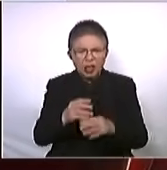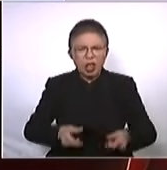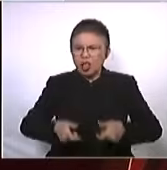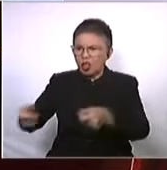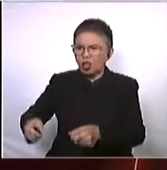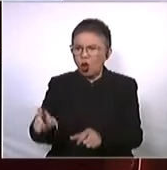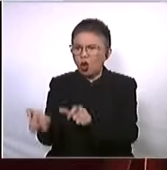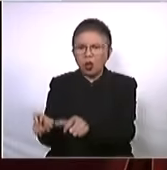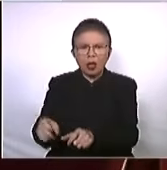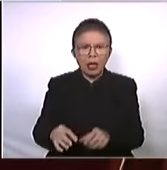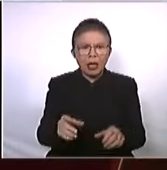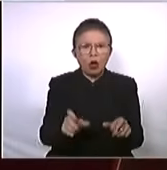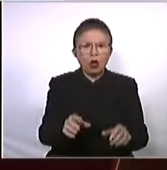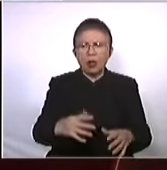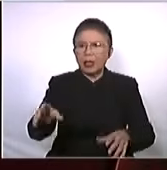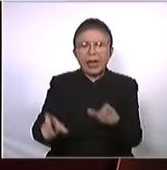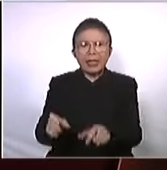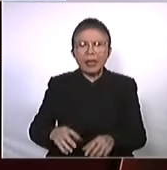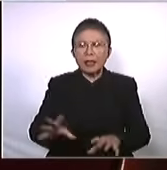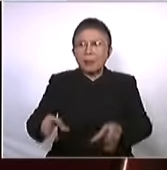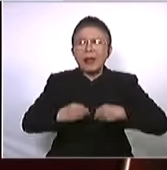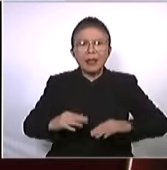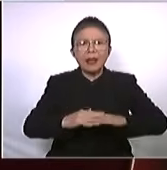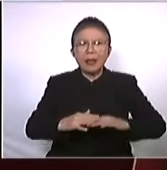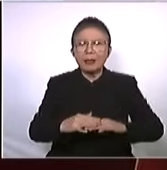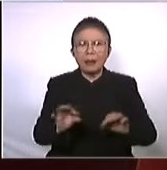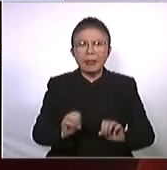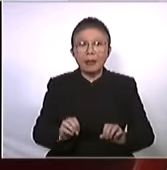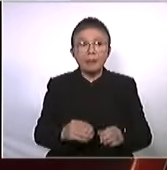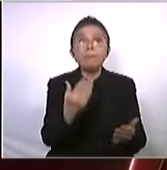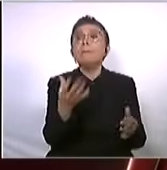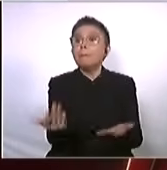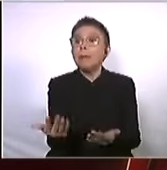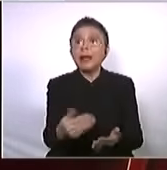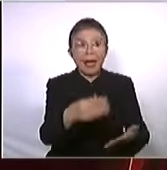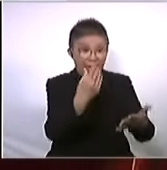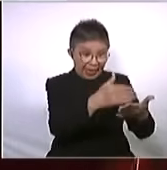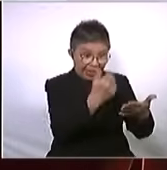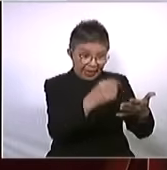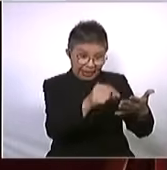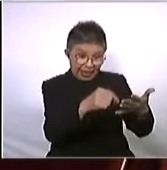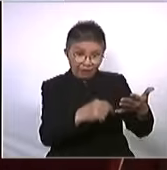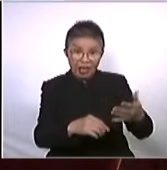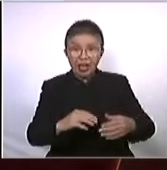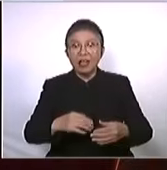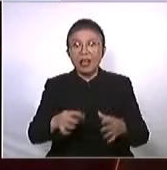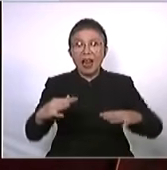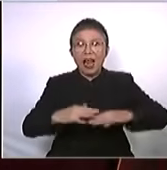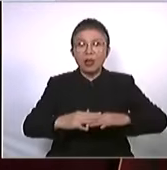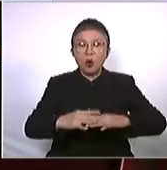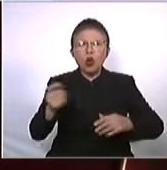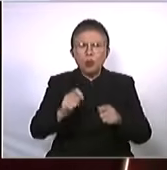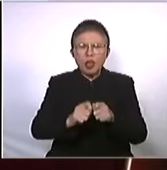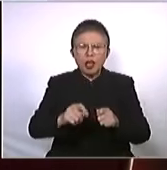ke orang semua rakyat tidak kebagian saya tanya Mana daftar lahan Saya minta ke Kementerian Pertahanan Oh ini dibuat tahun sekian ini tahun